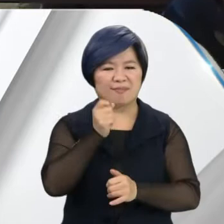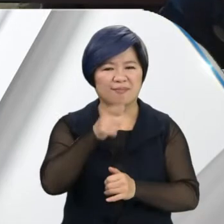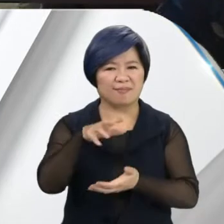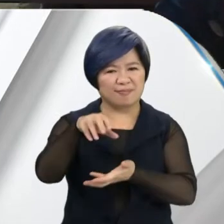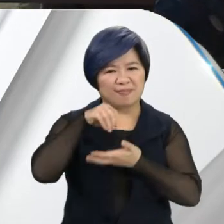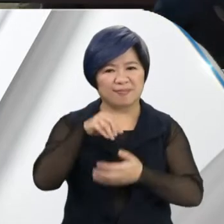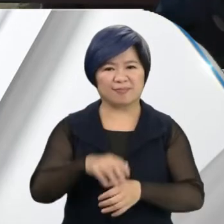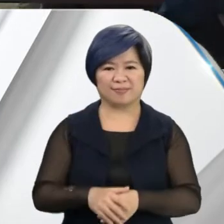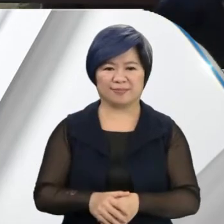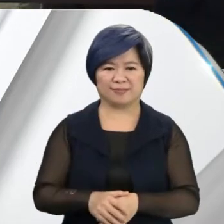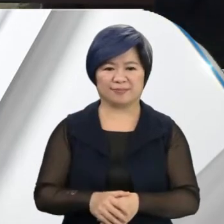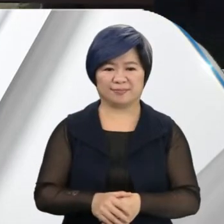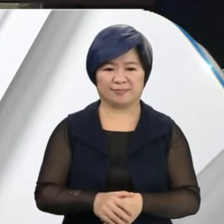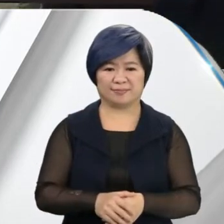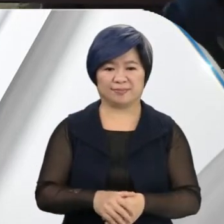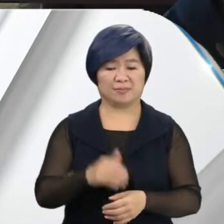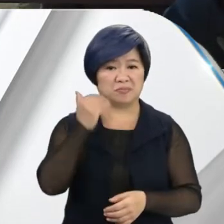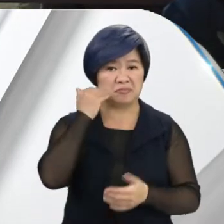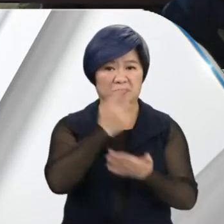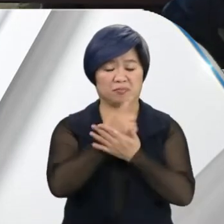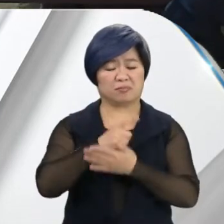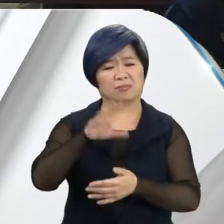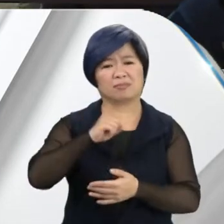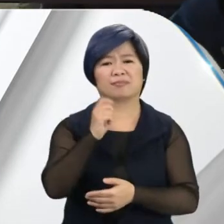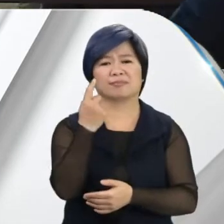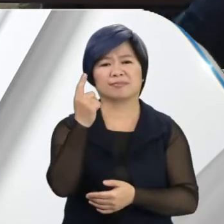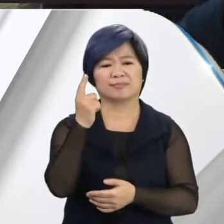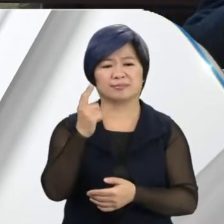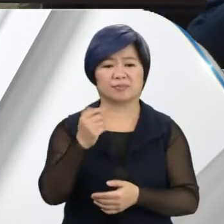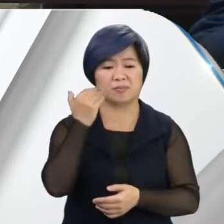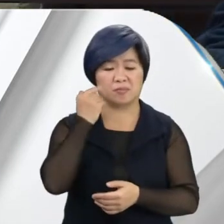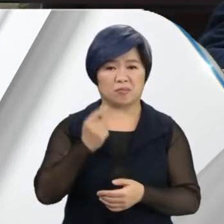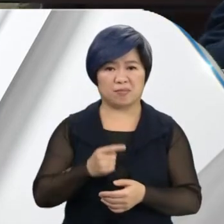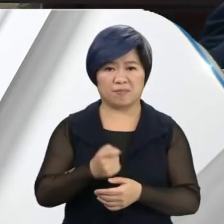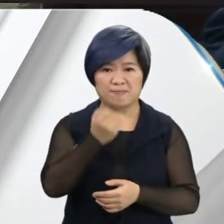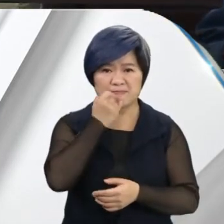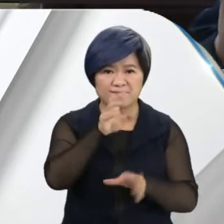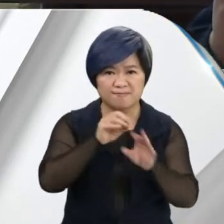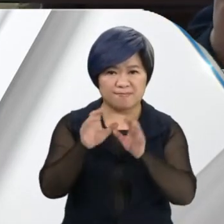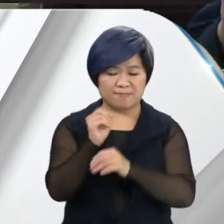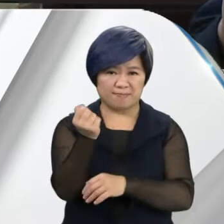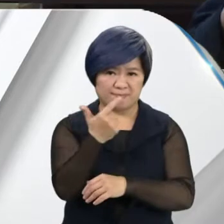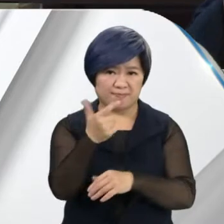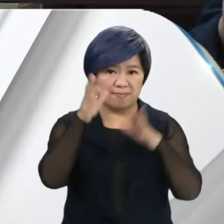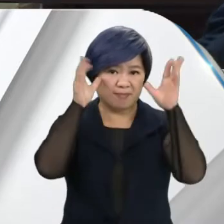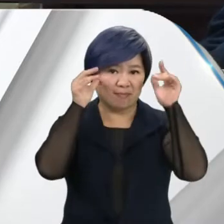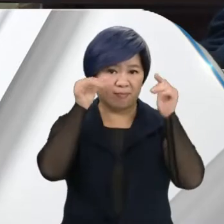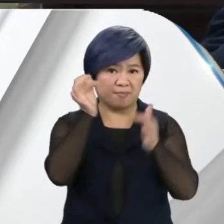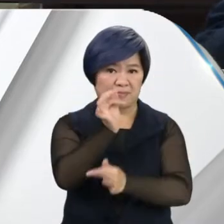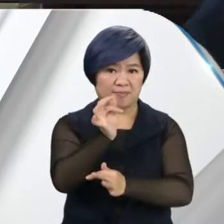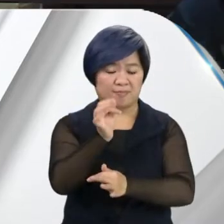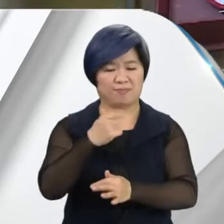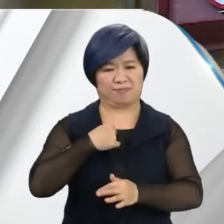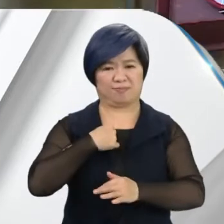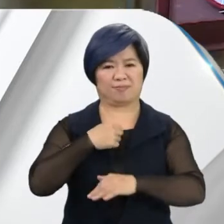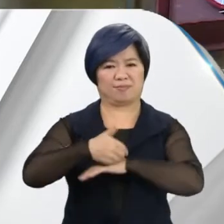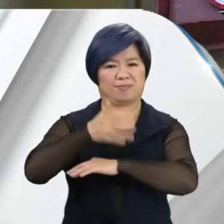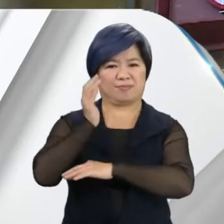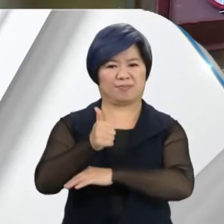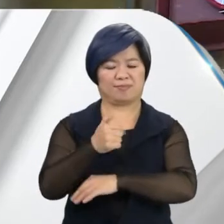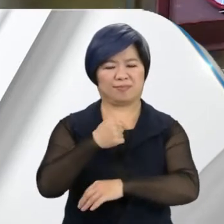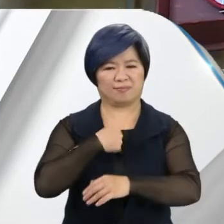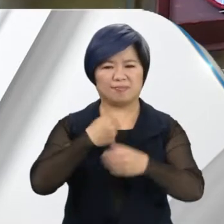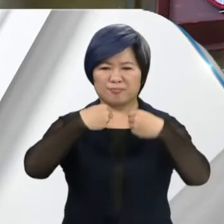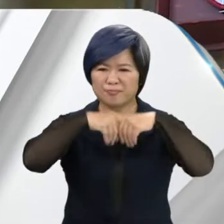哈，因为每个人可以只能够拿一个啦，假如你能够收集六种狗的话哈，我想镇长这边会有特别奖给你